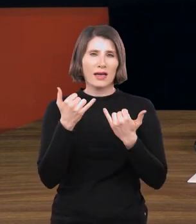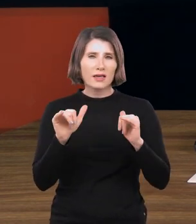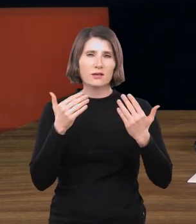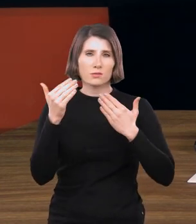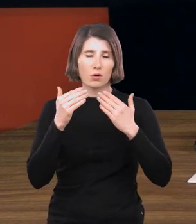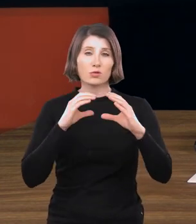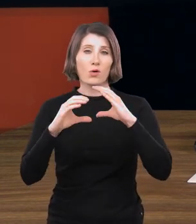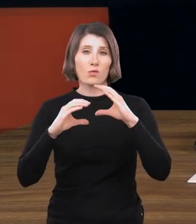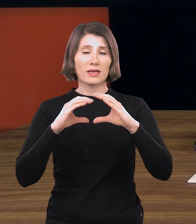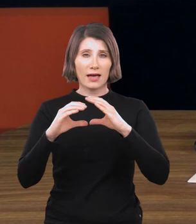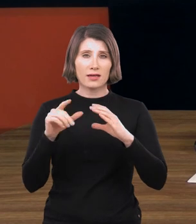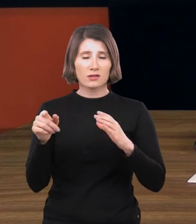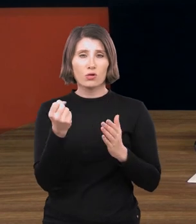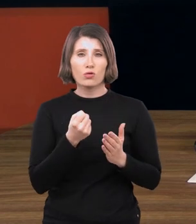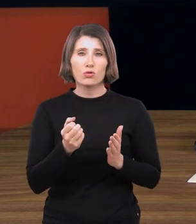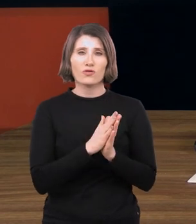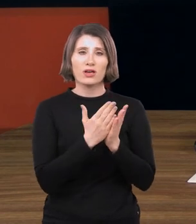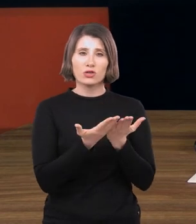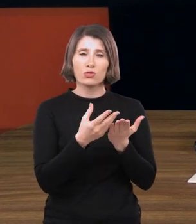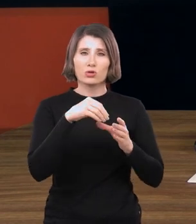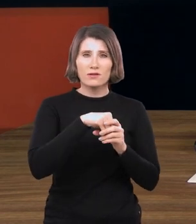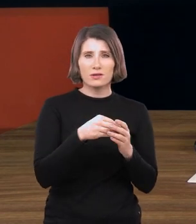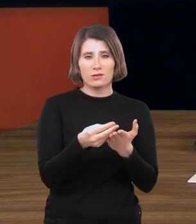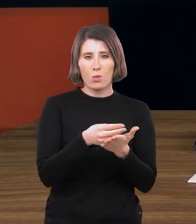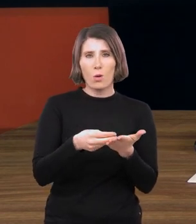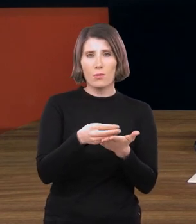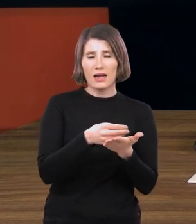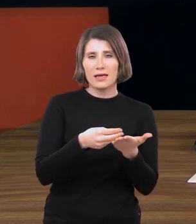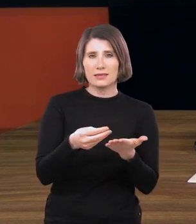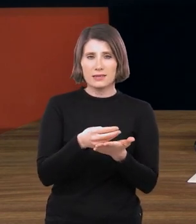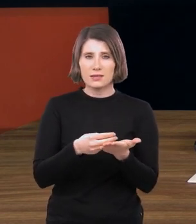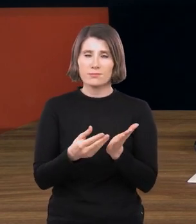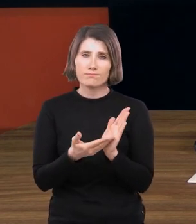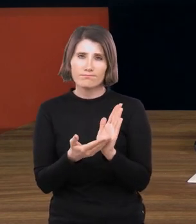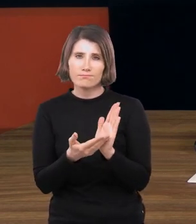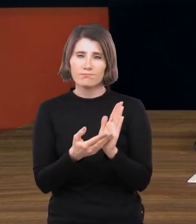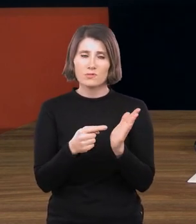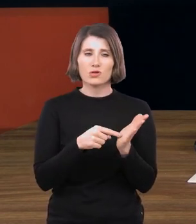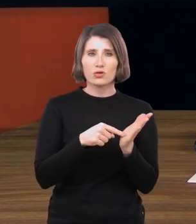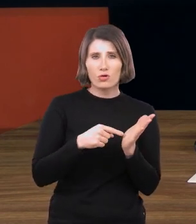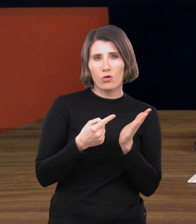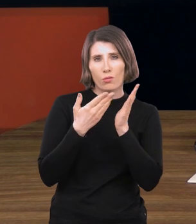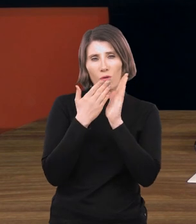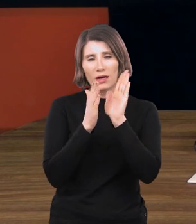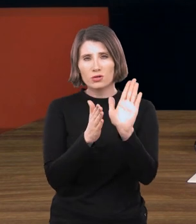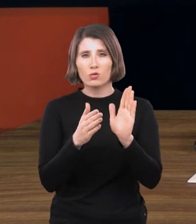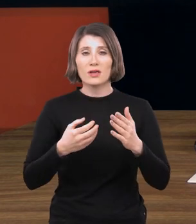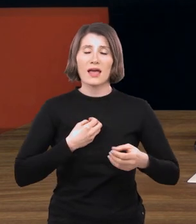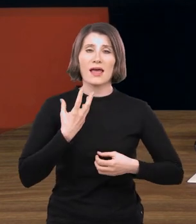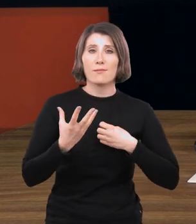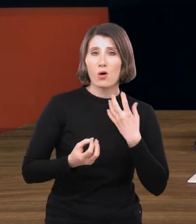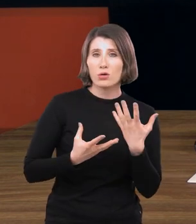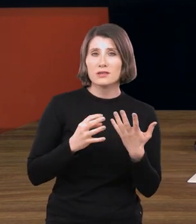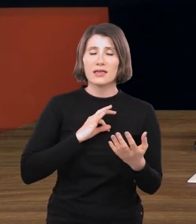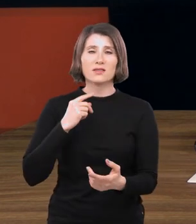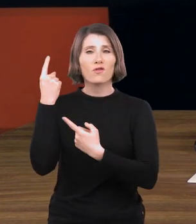alternatywnym sposobem komunikacji, używający książki obrazkowej. Obrazków, które pozwalają mu wyrazić emocje, pozwalają mu